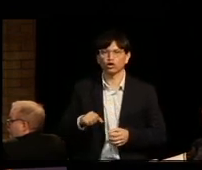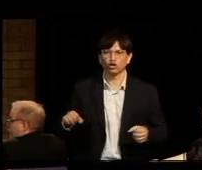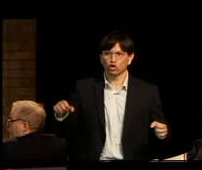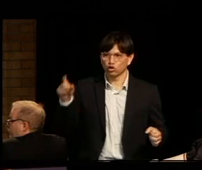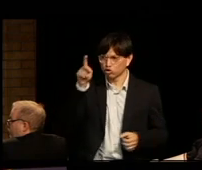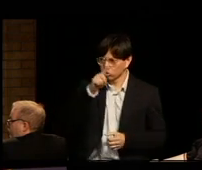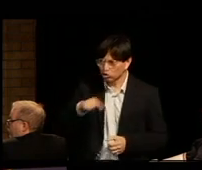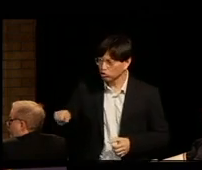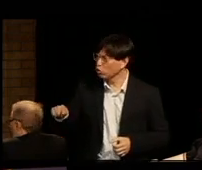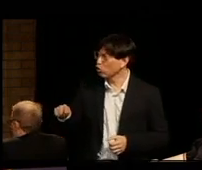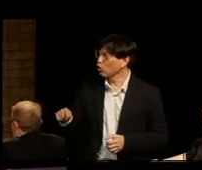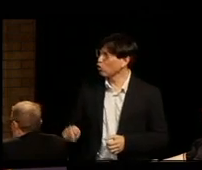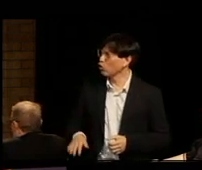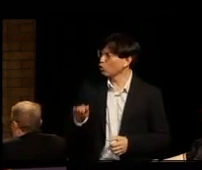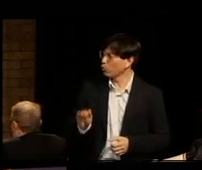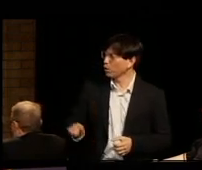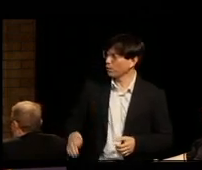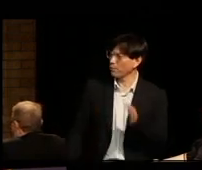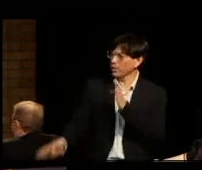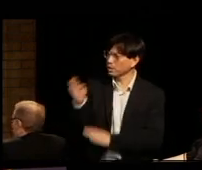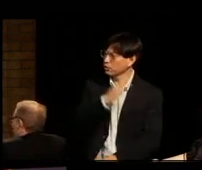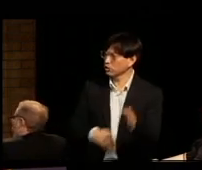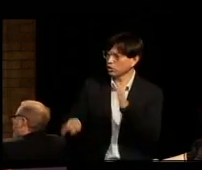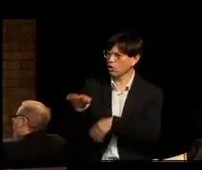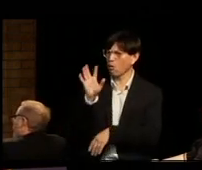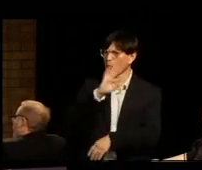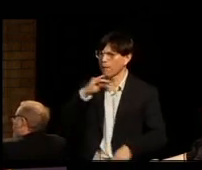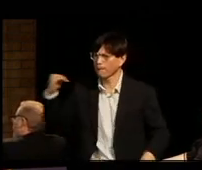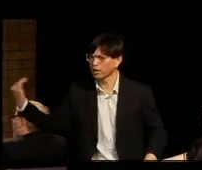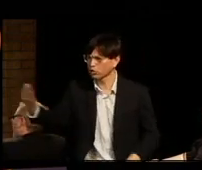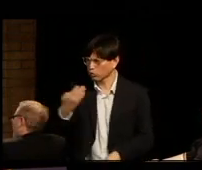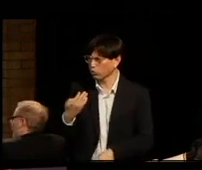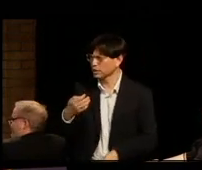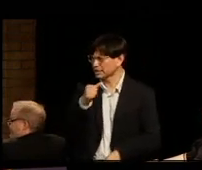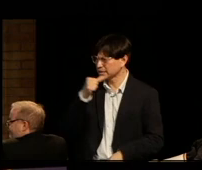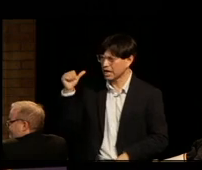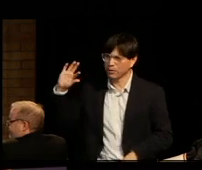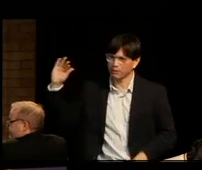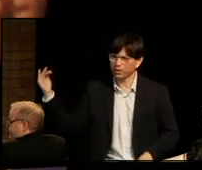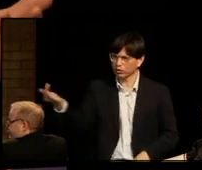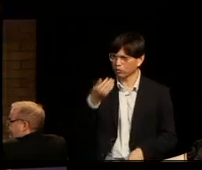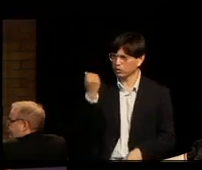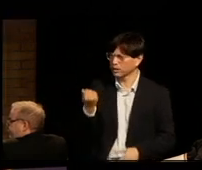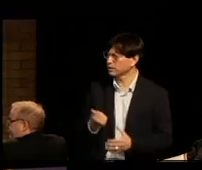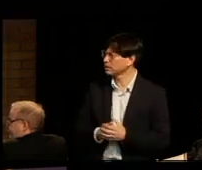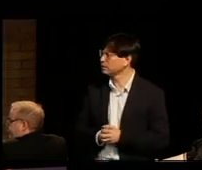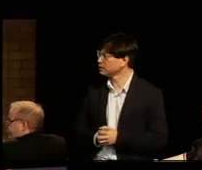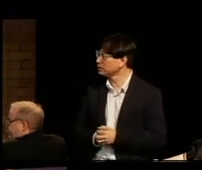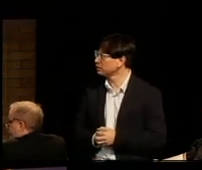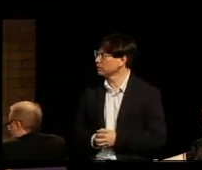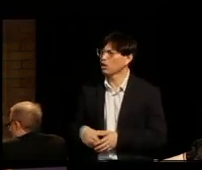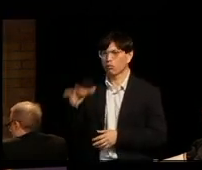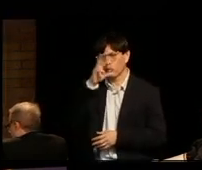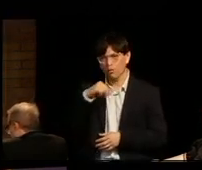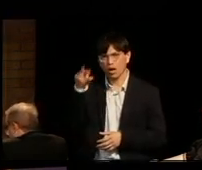che vivono una condizione di disabilità ma vale per tutti quanti ma vi direi non vale solo nella catechesi questo vale nella vita se vuoi parlare con